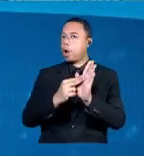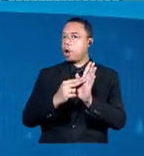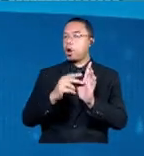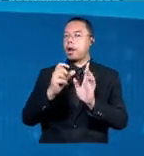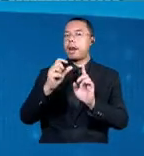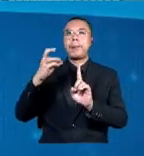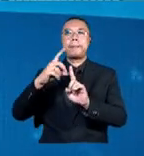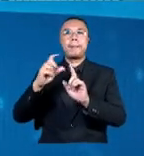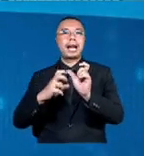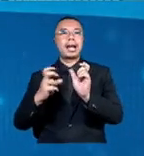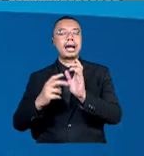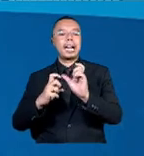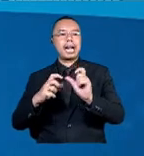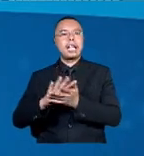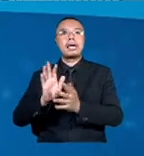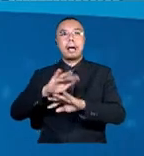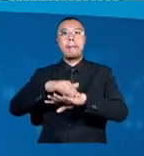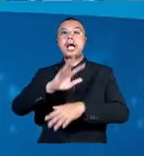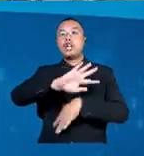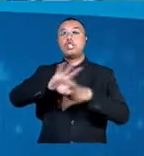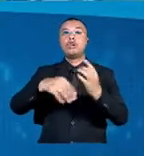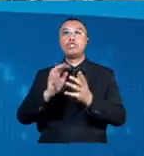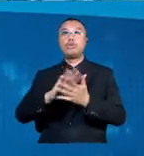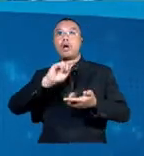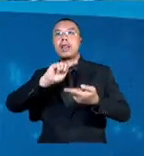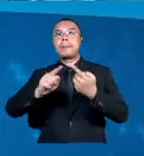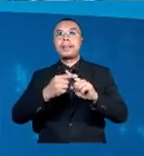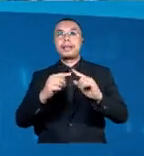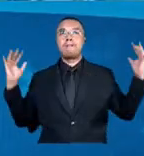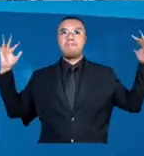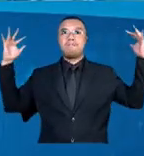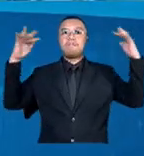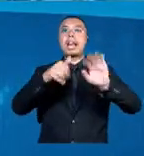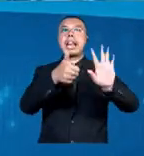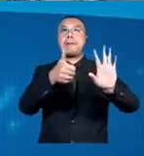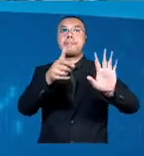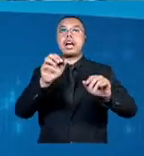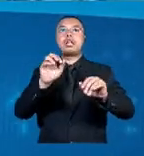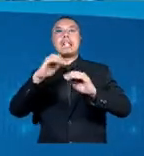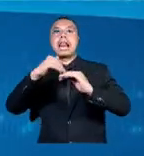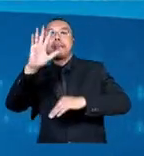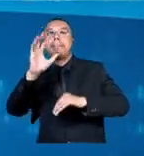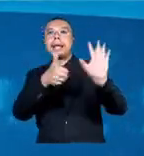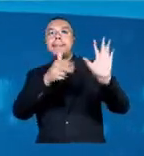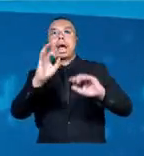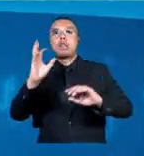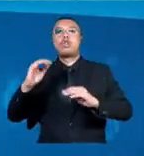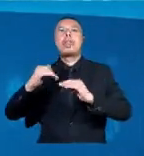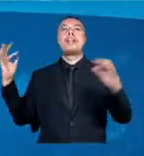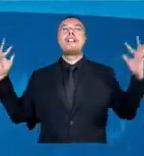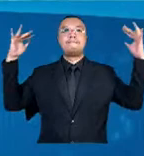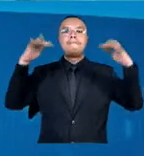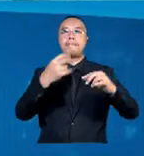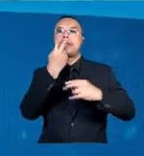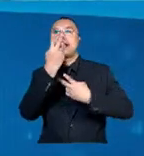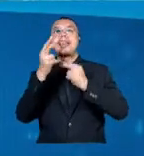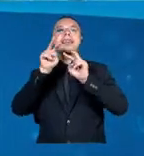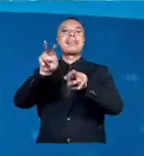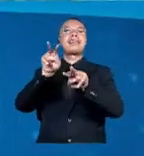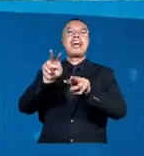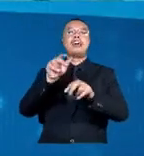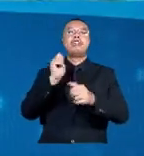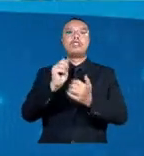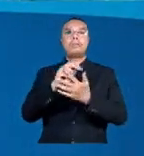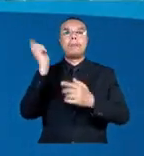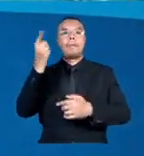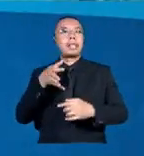Peparnas, saya akan menghadirkan seluruh disabilitas 671 orang ini akan hadir menyaksikan, sekaligus